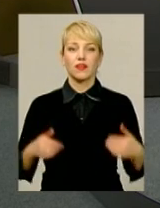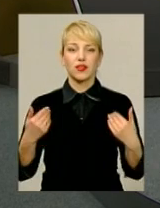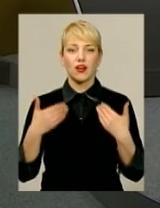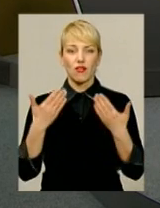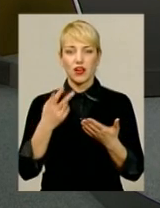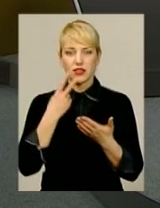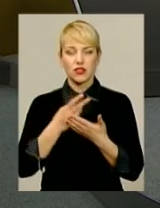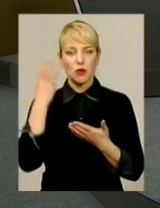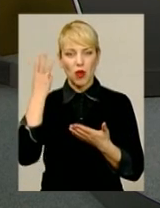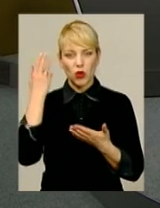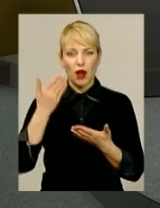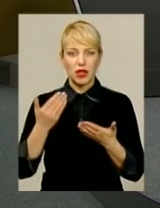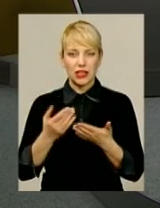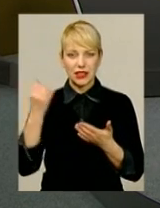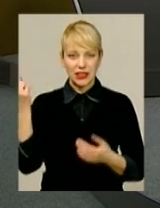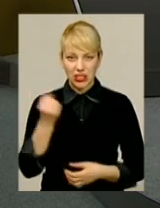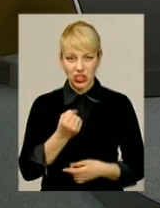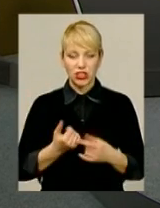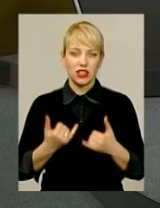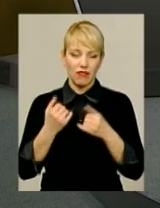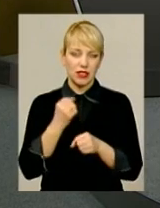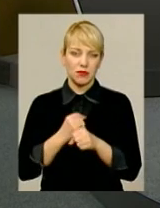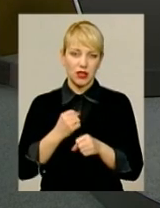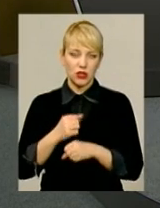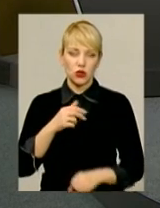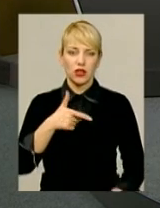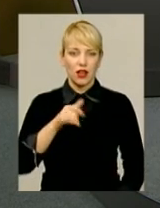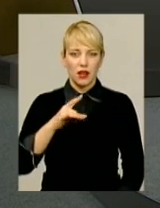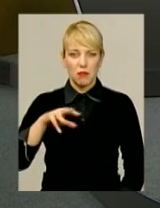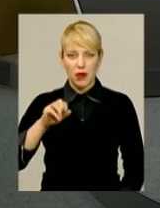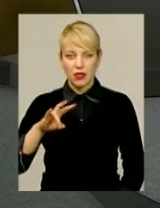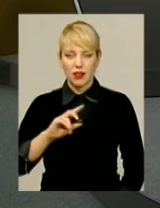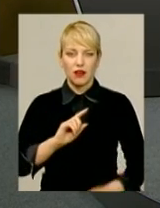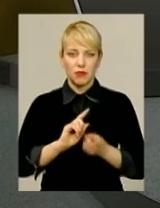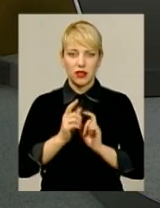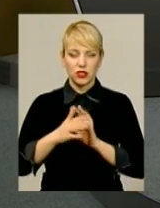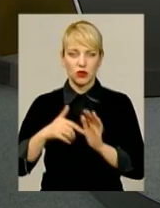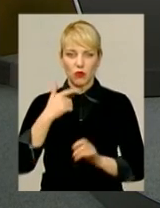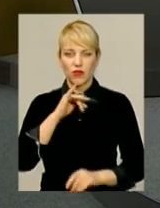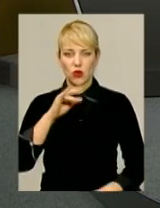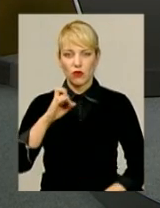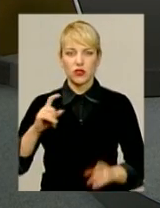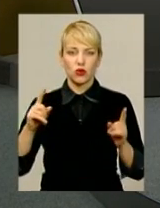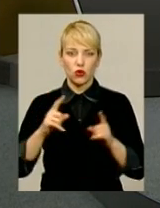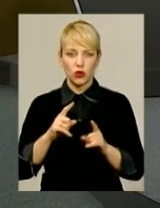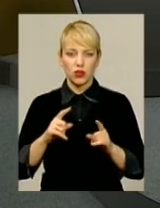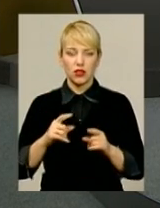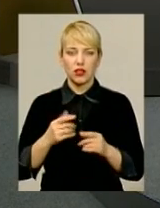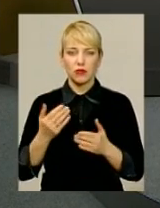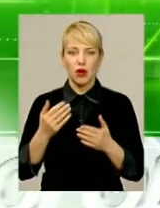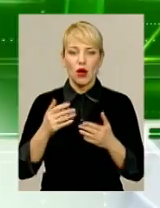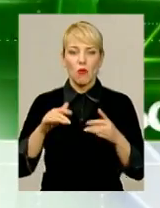Вітаю вас в ефірі «Панорама тиждень». У студії для вас працюють Анна Герман та Оксана Фіновська. Далі короткий анонс головних подій тижня.